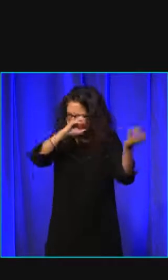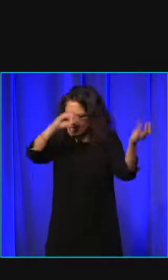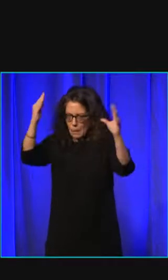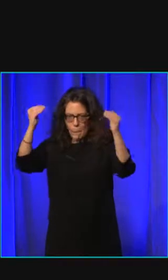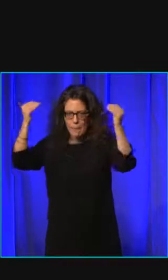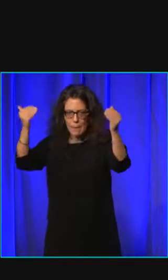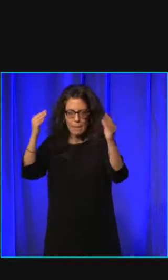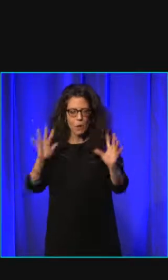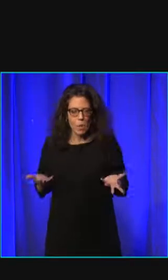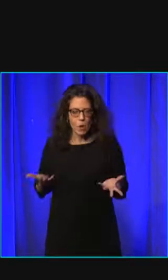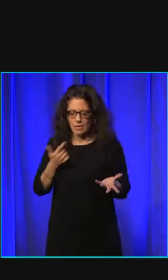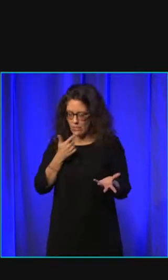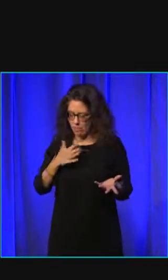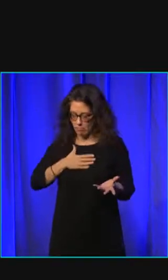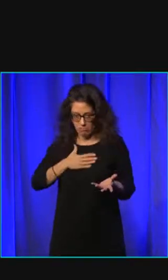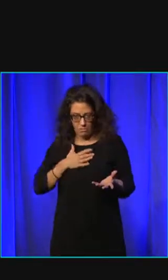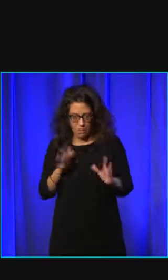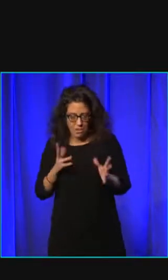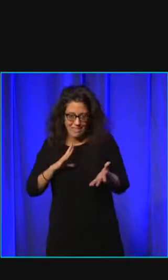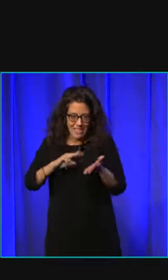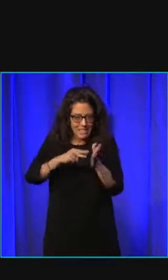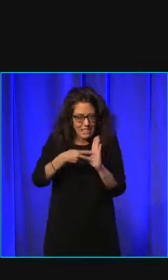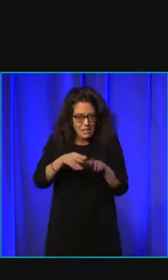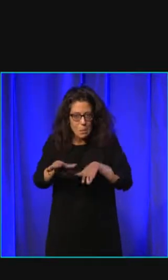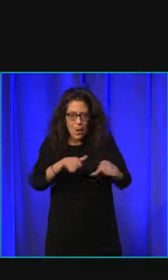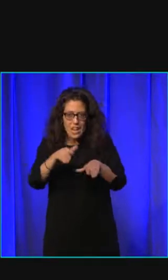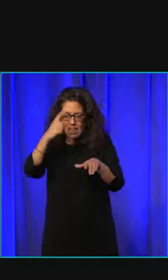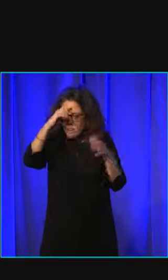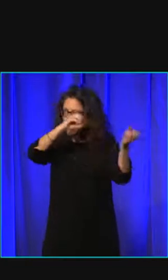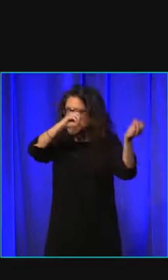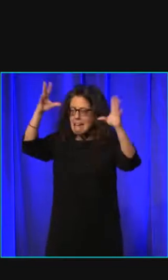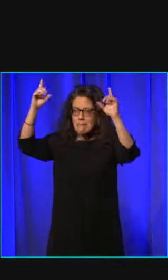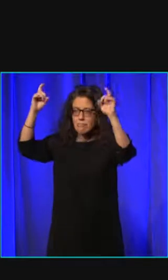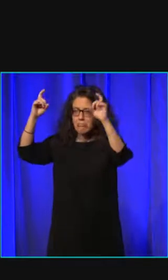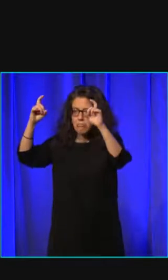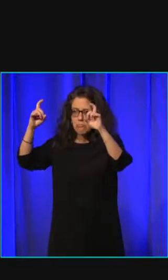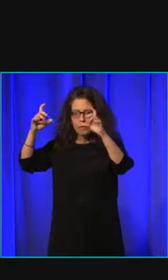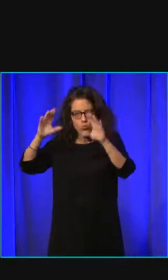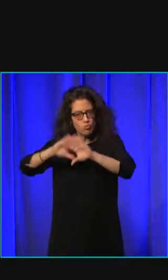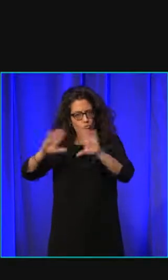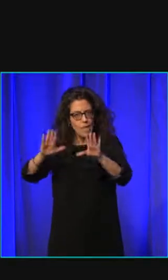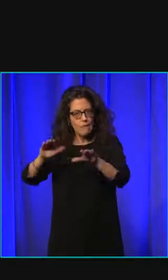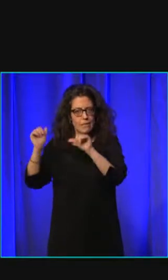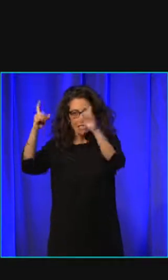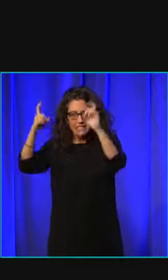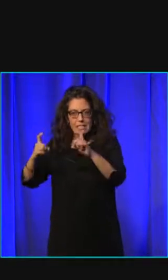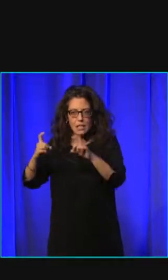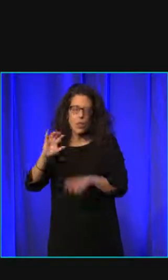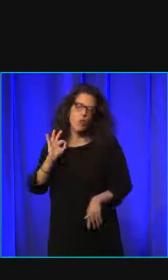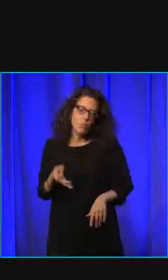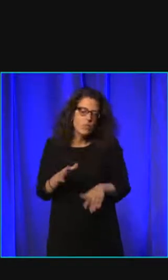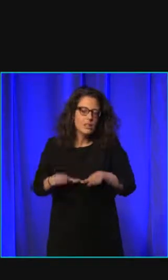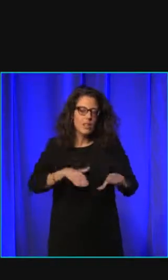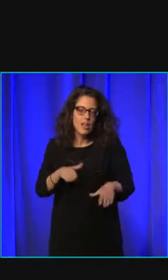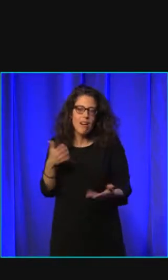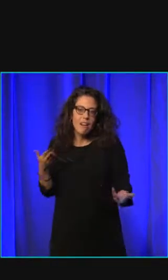moyens qui permettent d'enrayer cette dégradation des représentations motrices ? Je peux vous répondre oui, parce que sinon, on